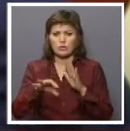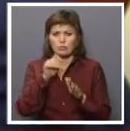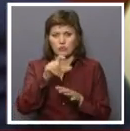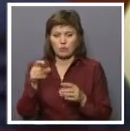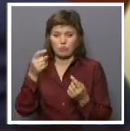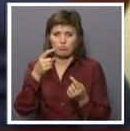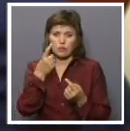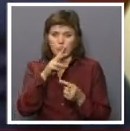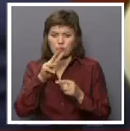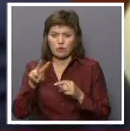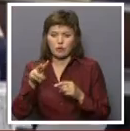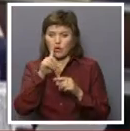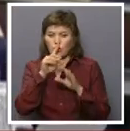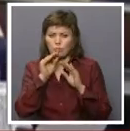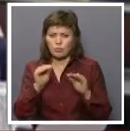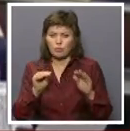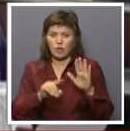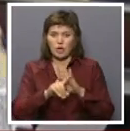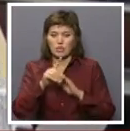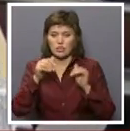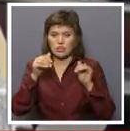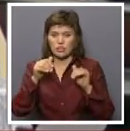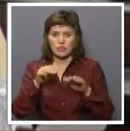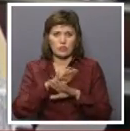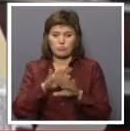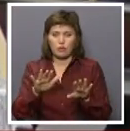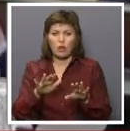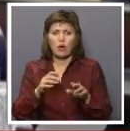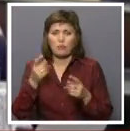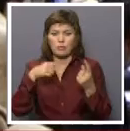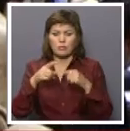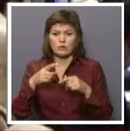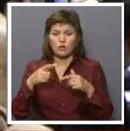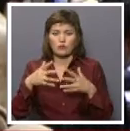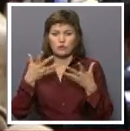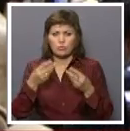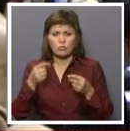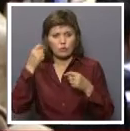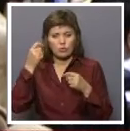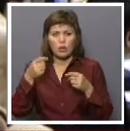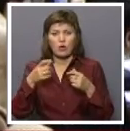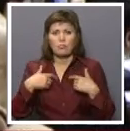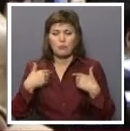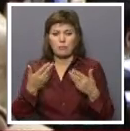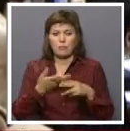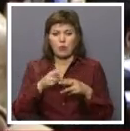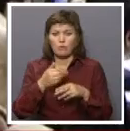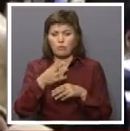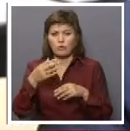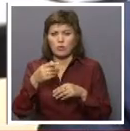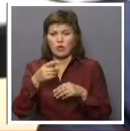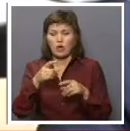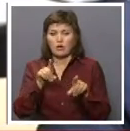бір минуттық үнсіздіктен бастауды жөн санамады. Бір-бірін туған күндерімен құттықтап, мәз-майрам болып жатты. Бұған жылы